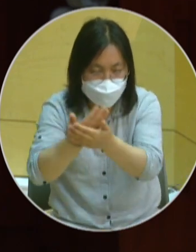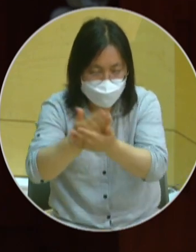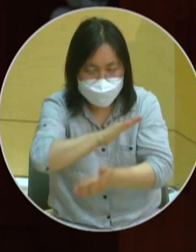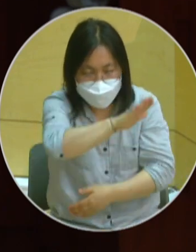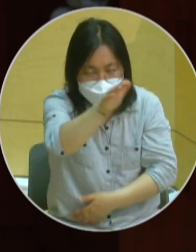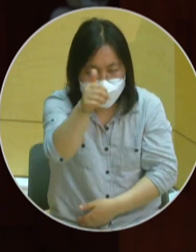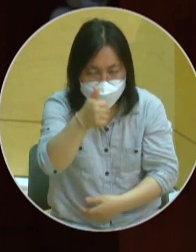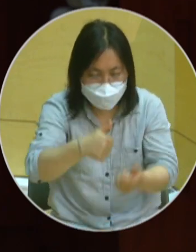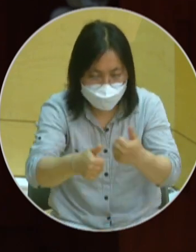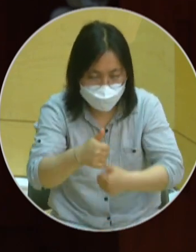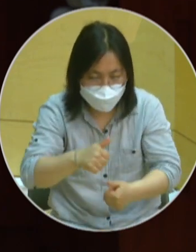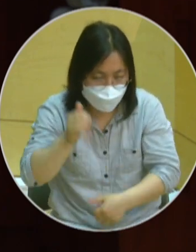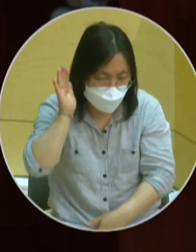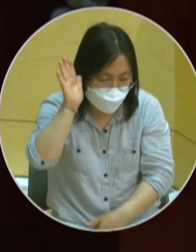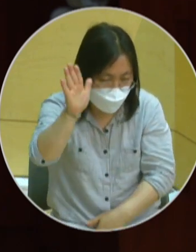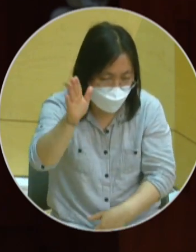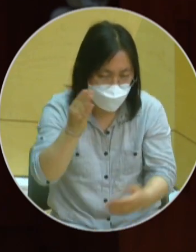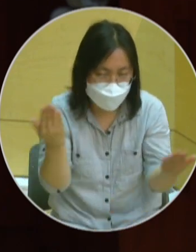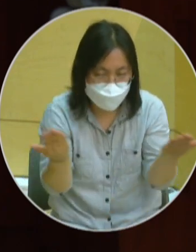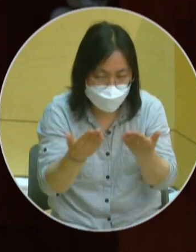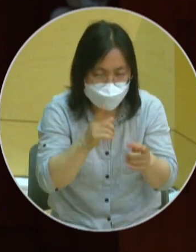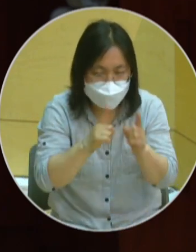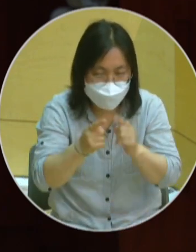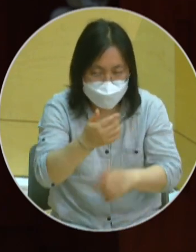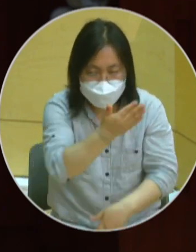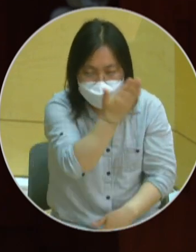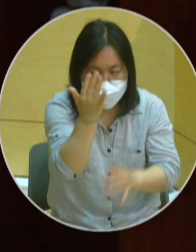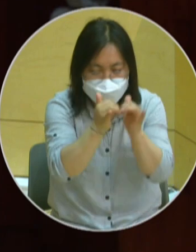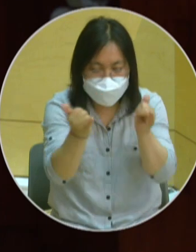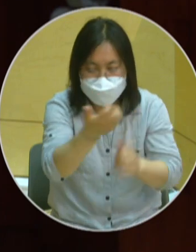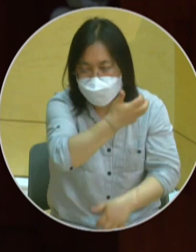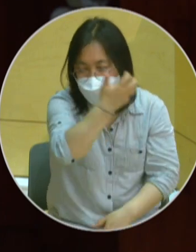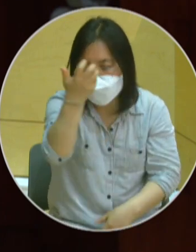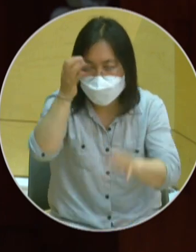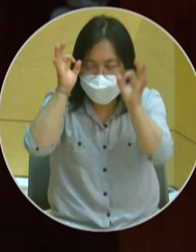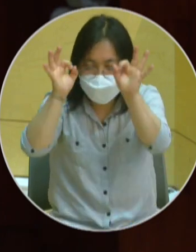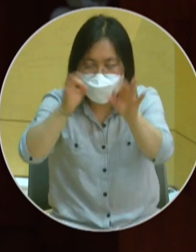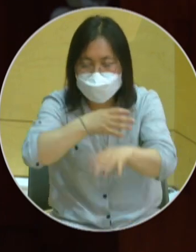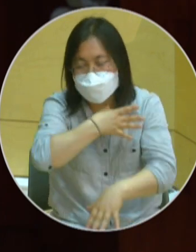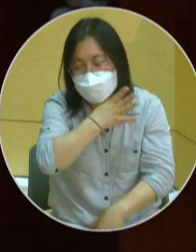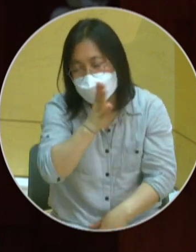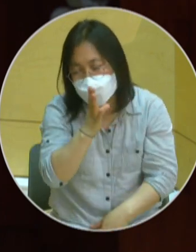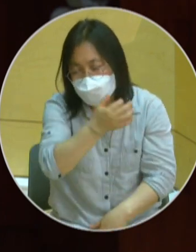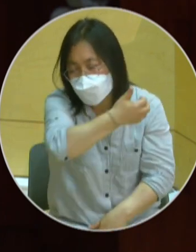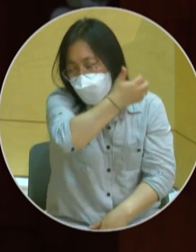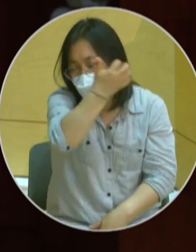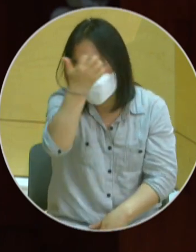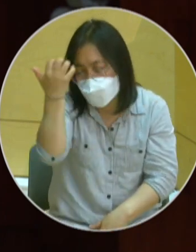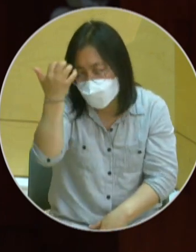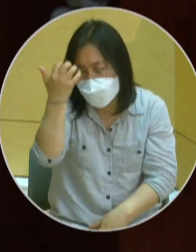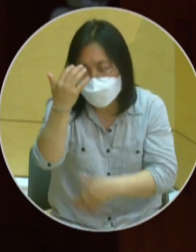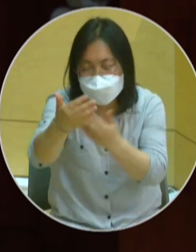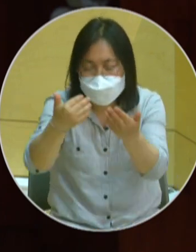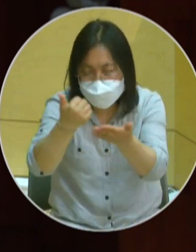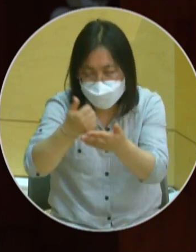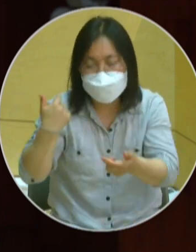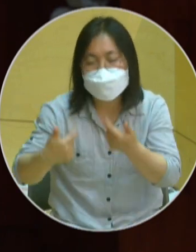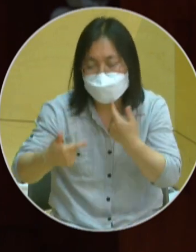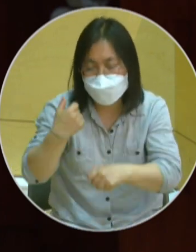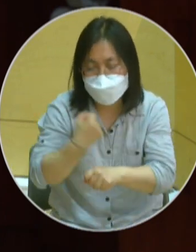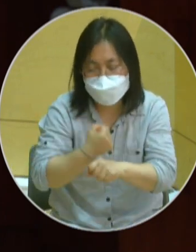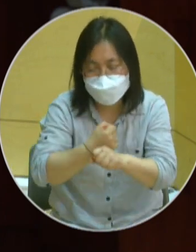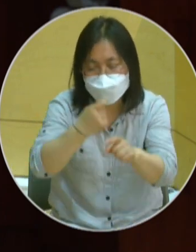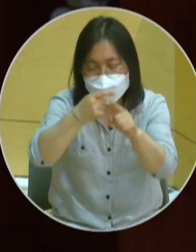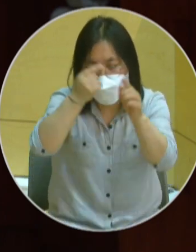자녀들은 장래 일을 말하고 젊은이들은 환상을 보며 나이 많은 이들은 꿈을 꾸는 하나님 기뻐하시는